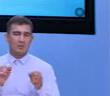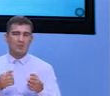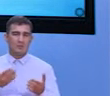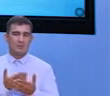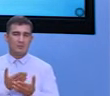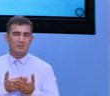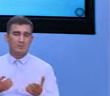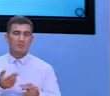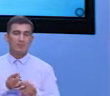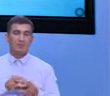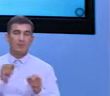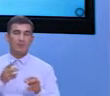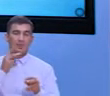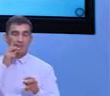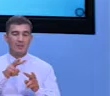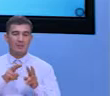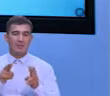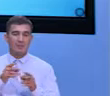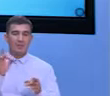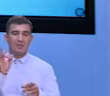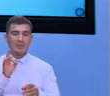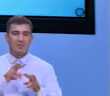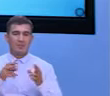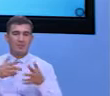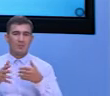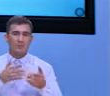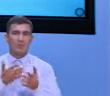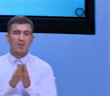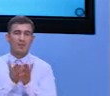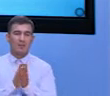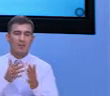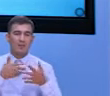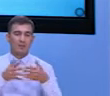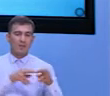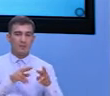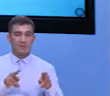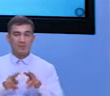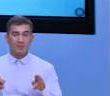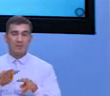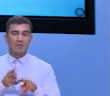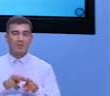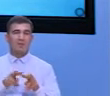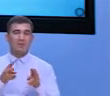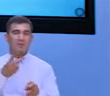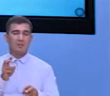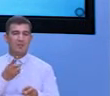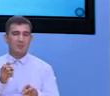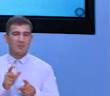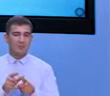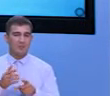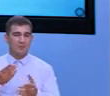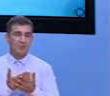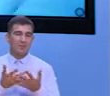ekan. Bularga bir xil o'lchamdagi qog'ozlar, kitob varoqlarini misol qilishimiz mumkin.